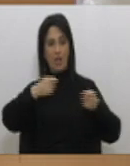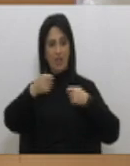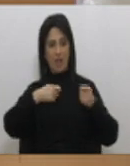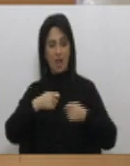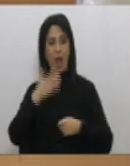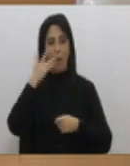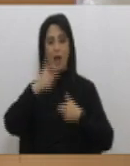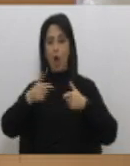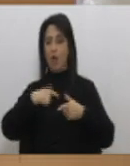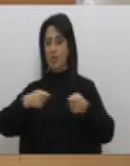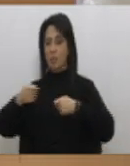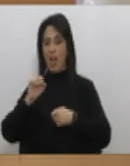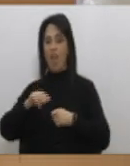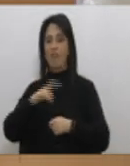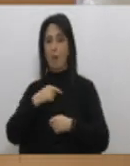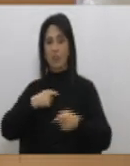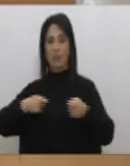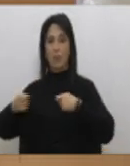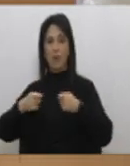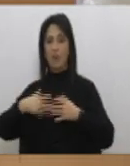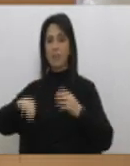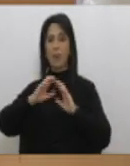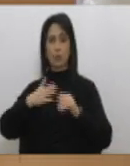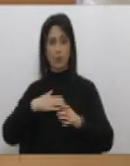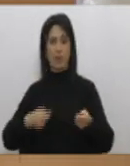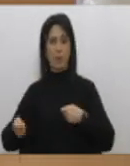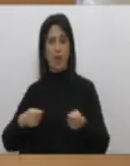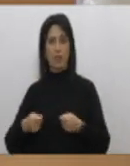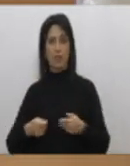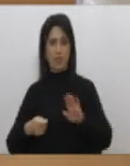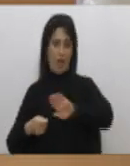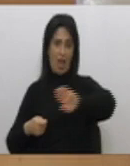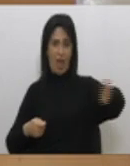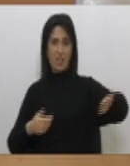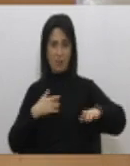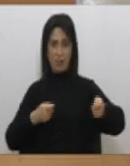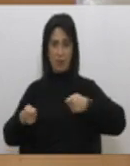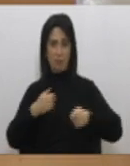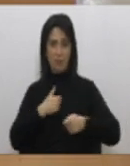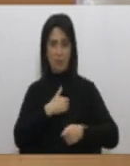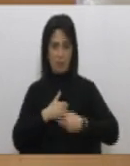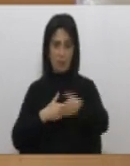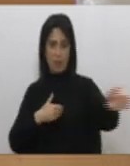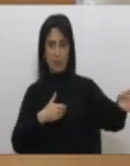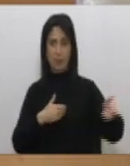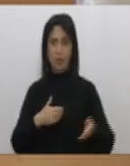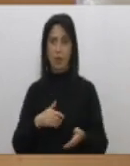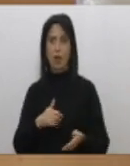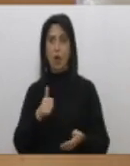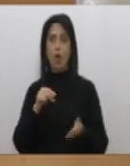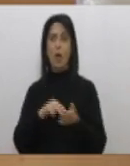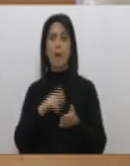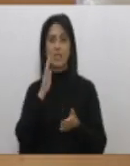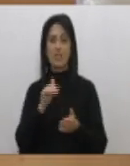კონგრესს ჩვენ მართავთ, ევროპარლამენტს ჩვენ მართავთ და თუ თემ სოფლიოს ჩვენ მართავთ, გაიწიეთ რა და გამართინეთ ეს ქვეყანა და ნახავთ მე როგორი იქნება ფასები